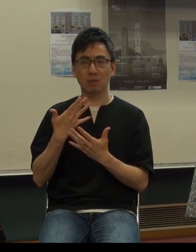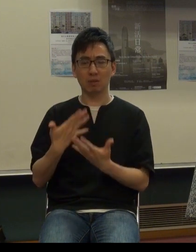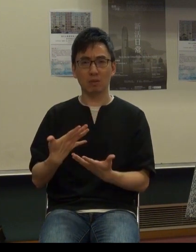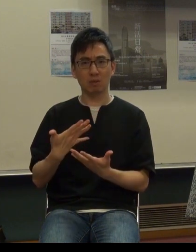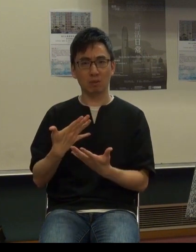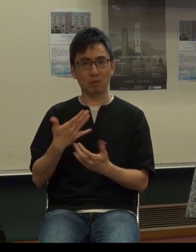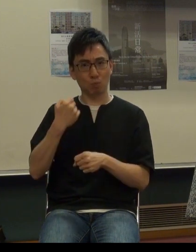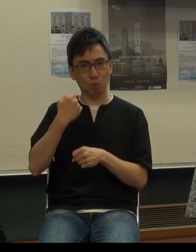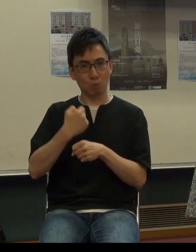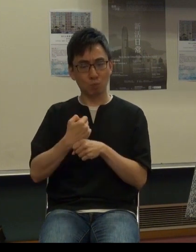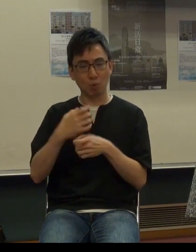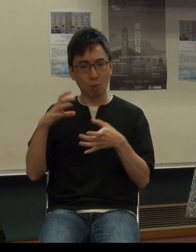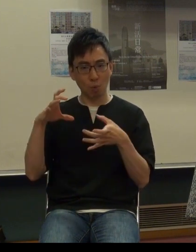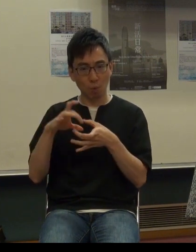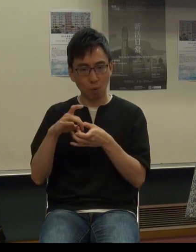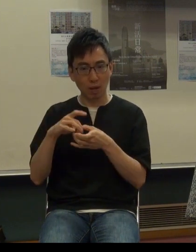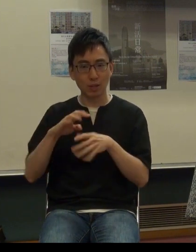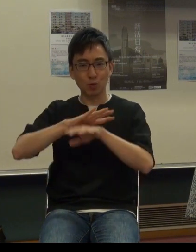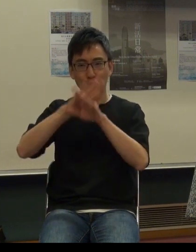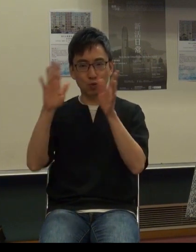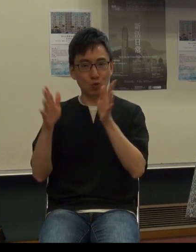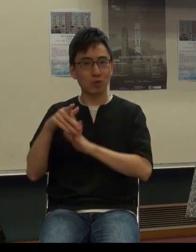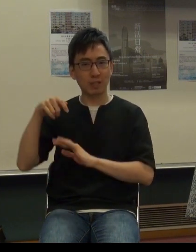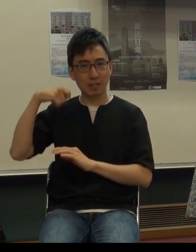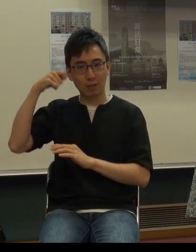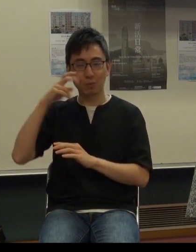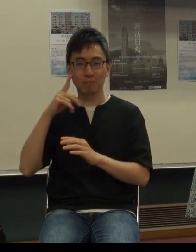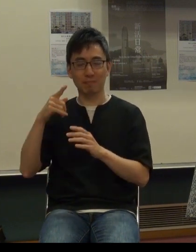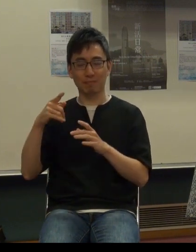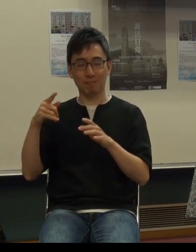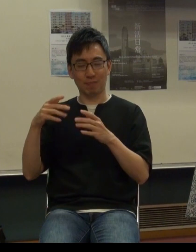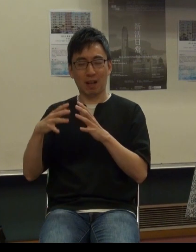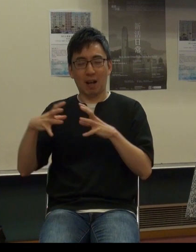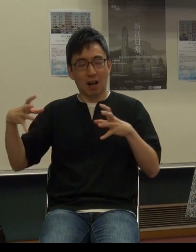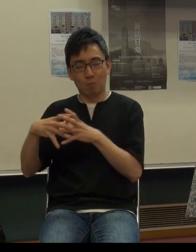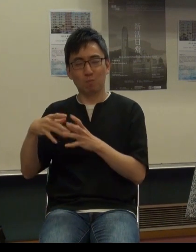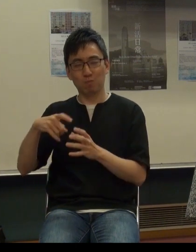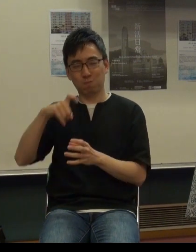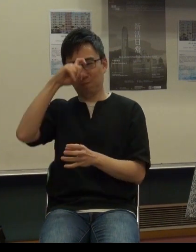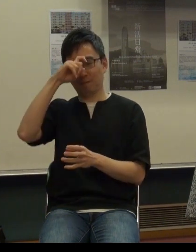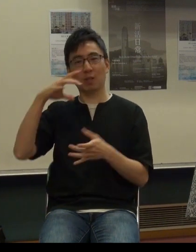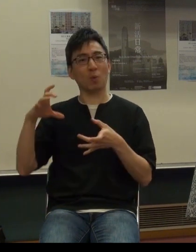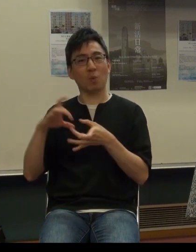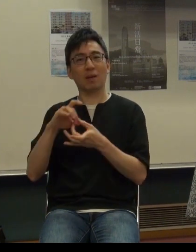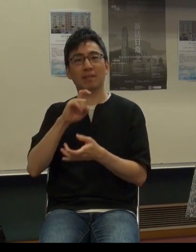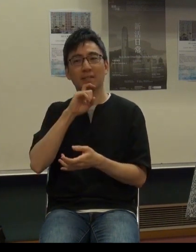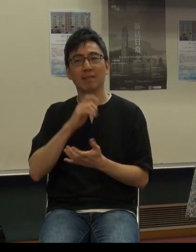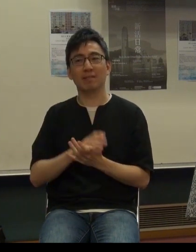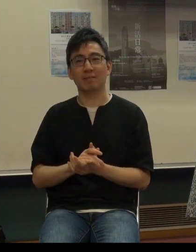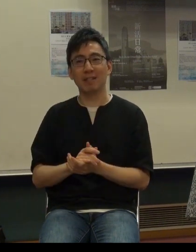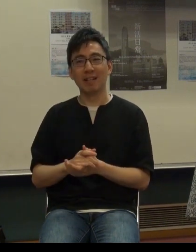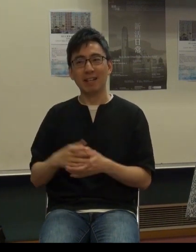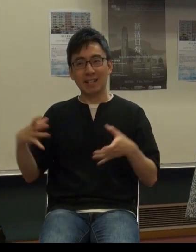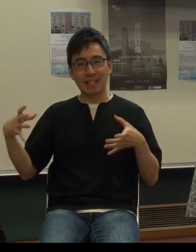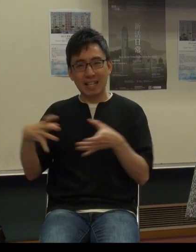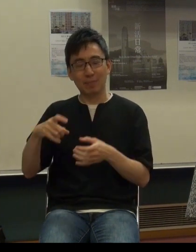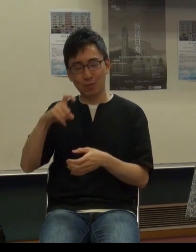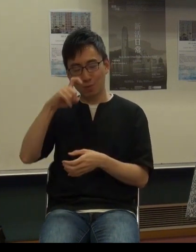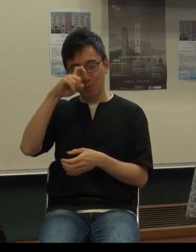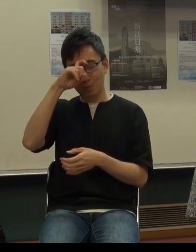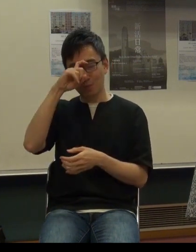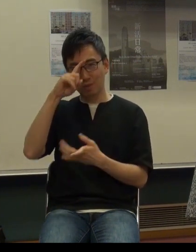整個社會的這個所謂集體回憶有關的。咁好多時嚟講咧，我哋個集體回憶咧